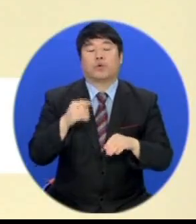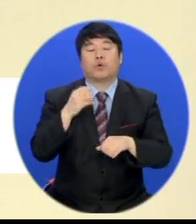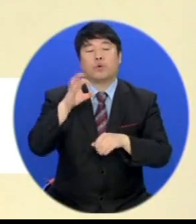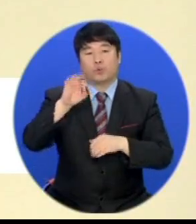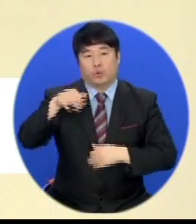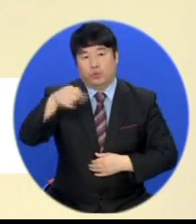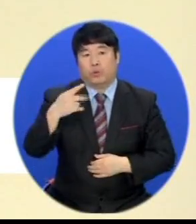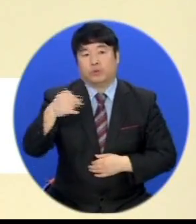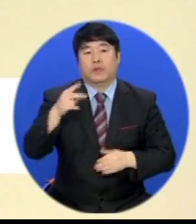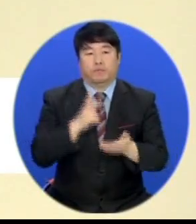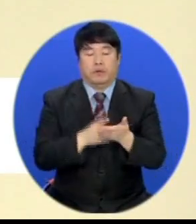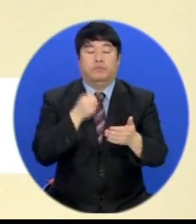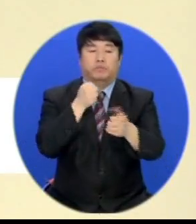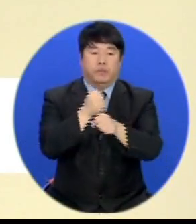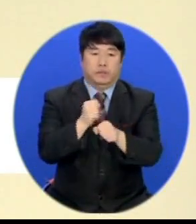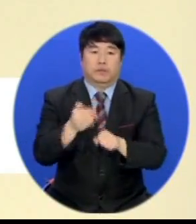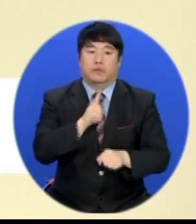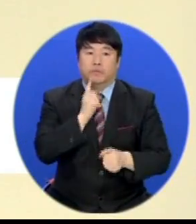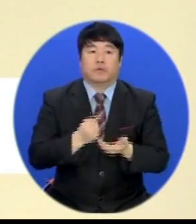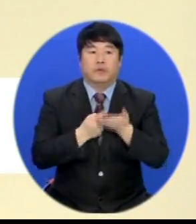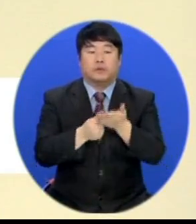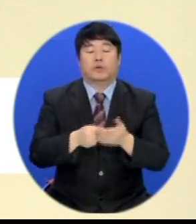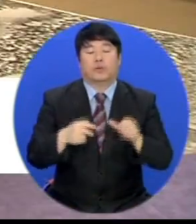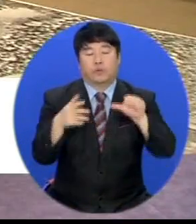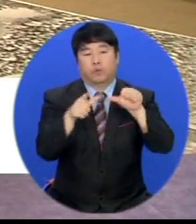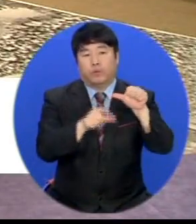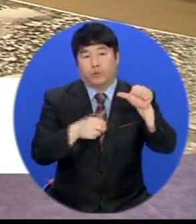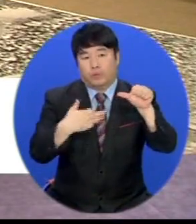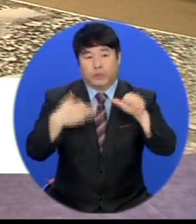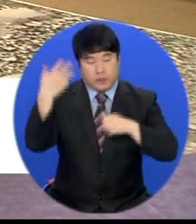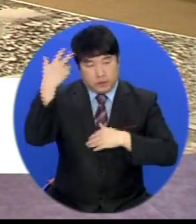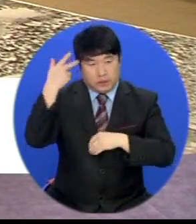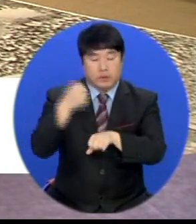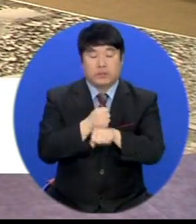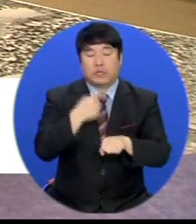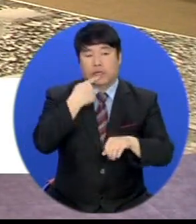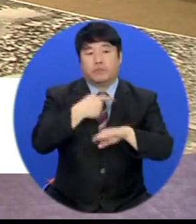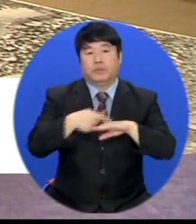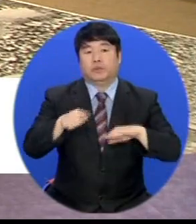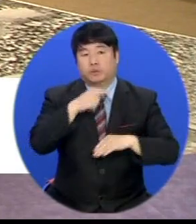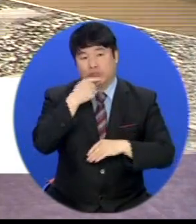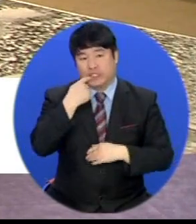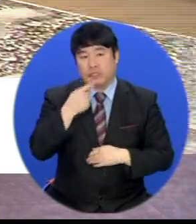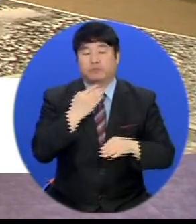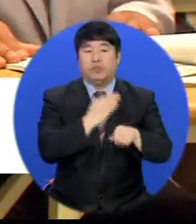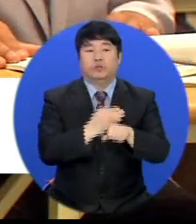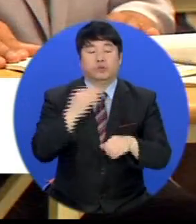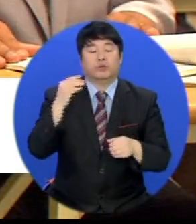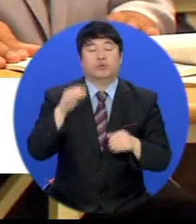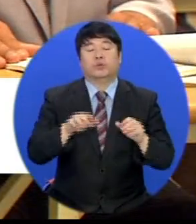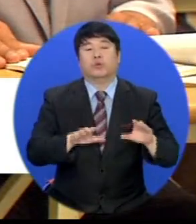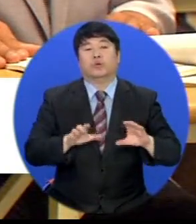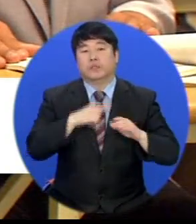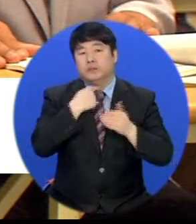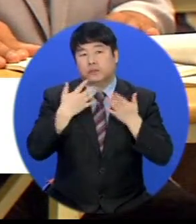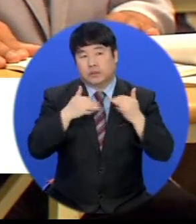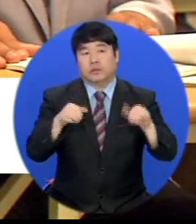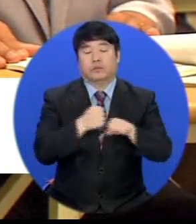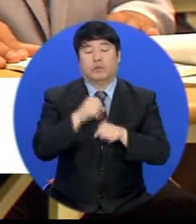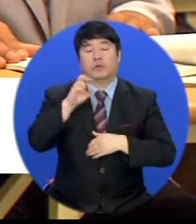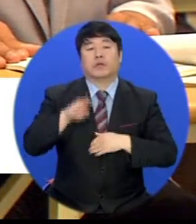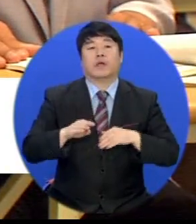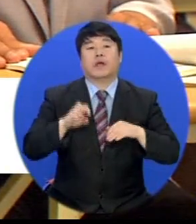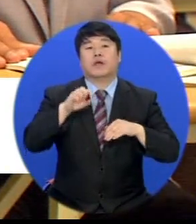주장이 나왔습니다. 5.18 정신계승 민족 민주열사 조명 학술 포럼에서 김순